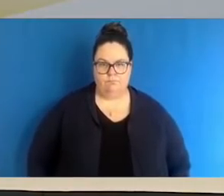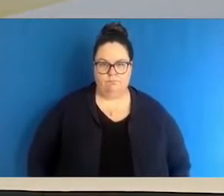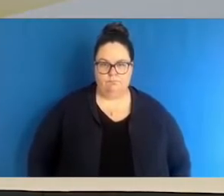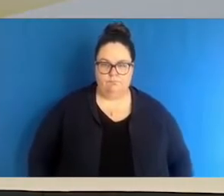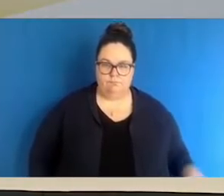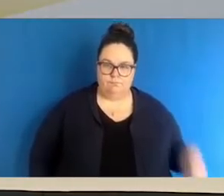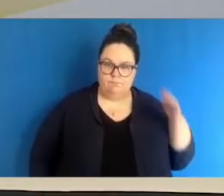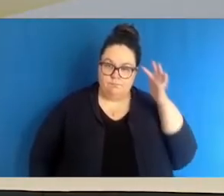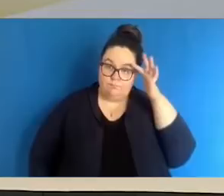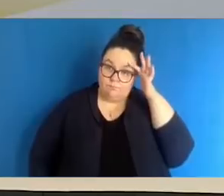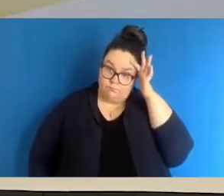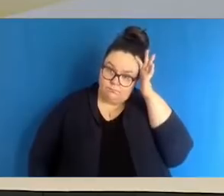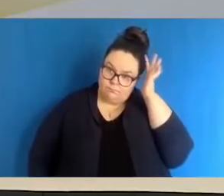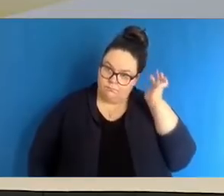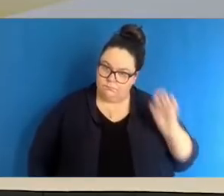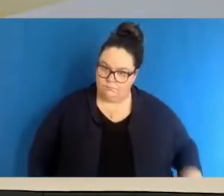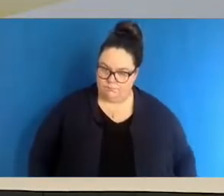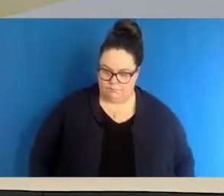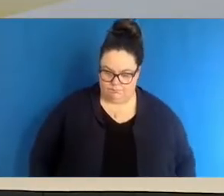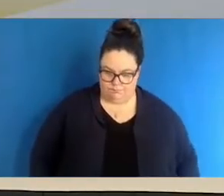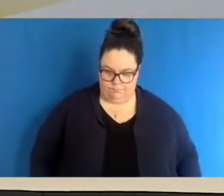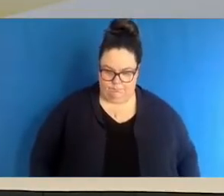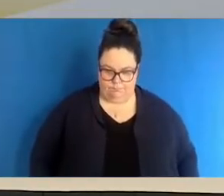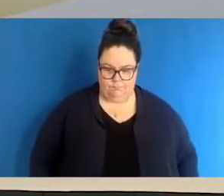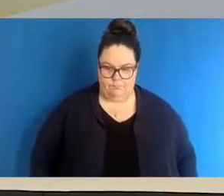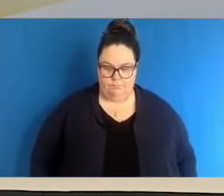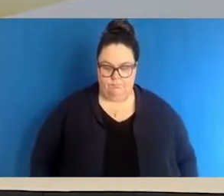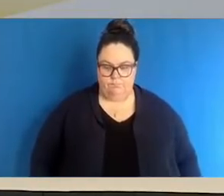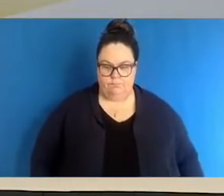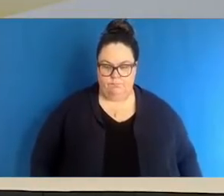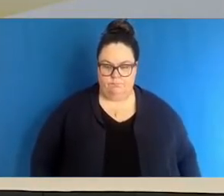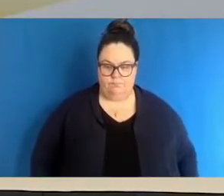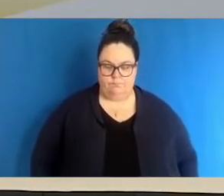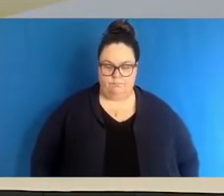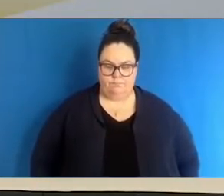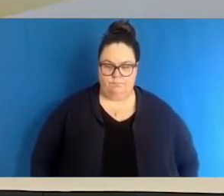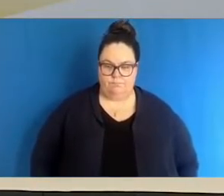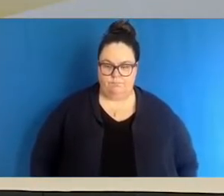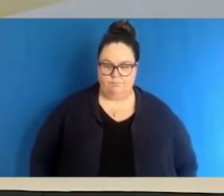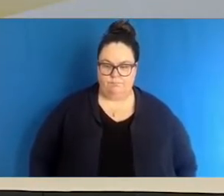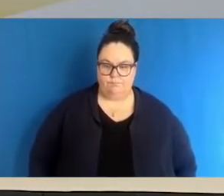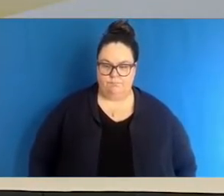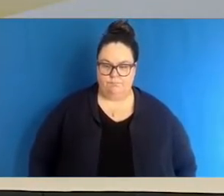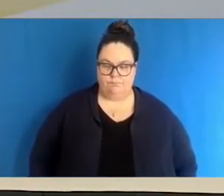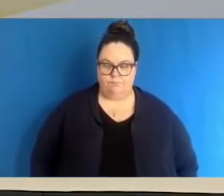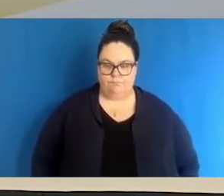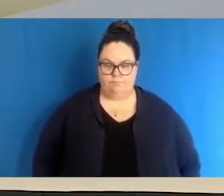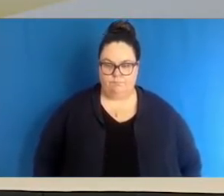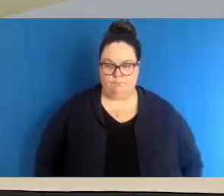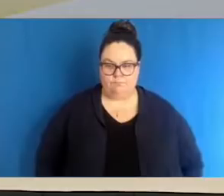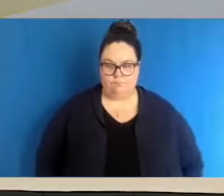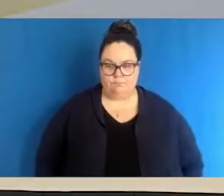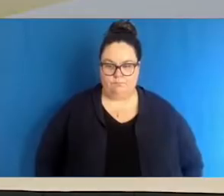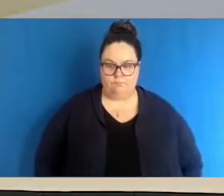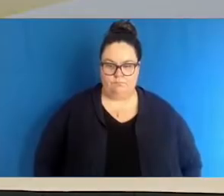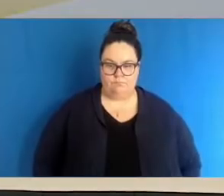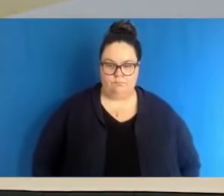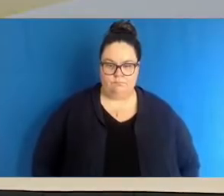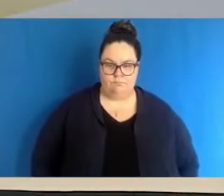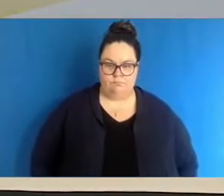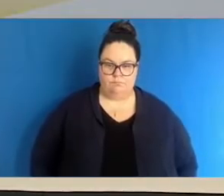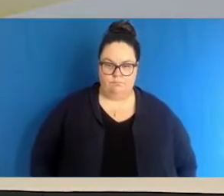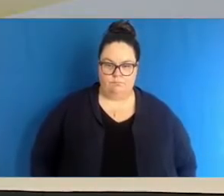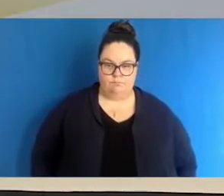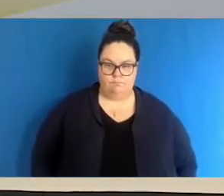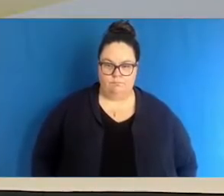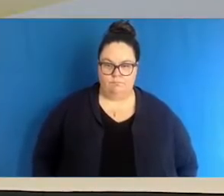qui augmentent et puis qui sont en plus grand nombre partout au Nouveau-Brunswick. Alors, c'est pour cette raison que